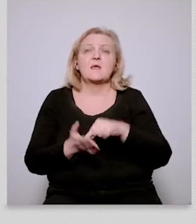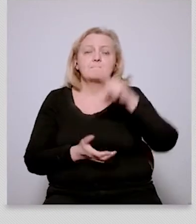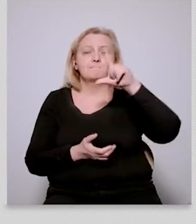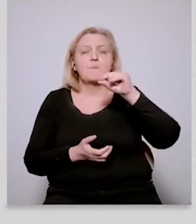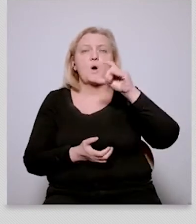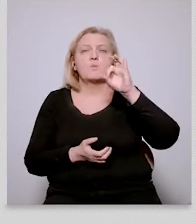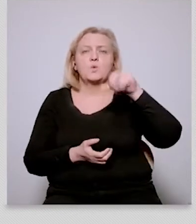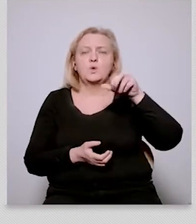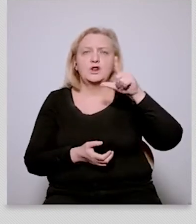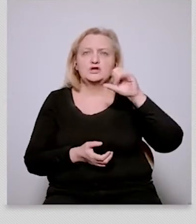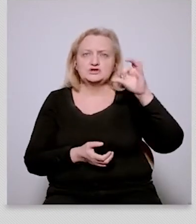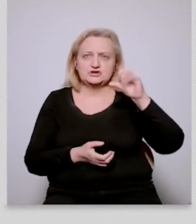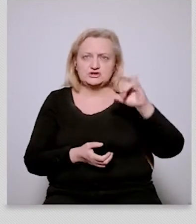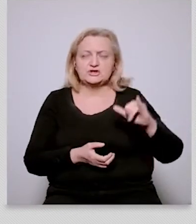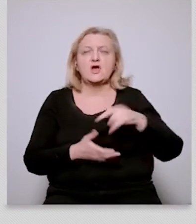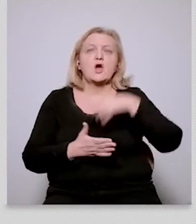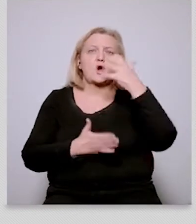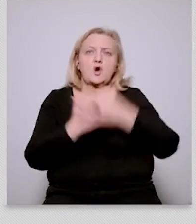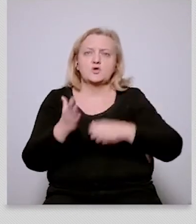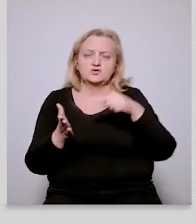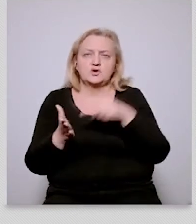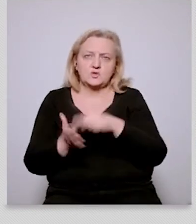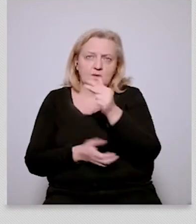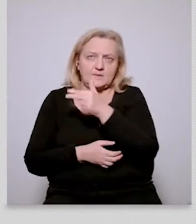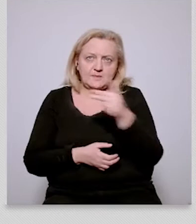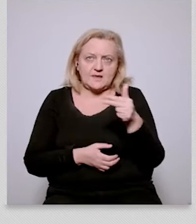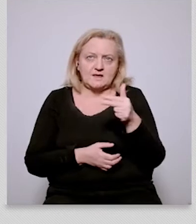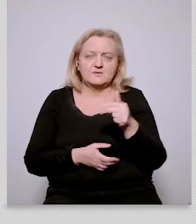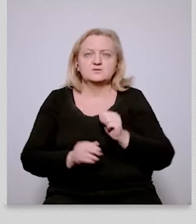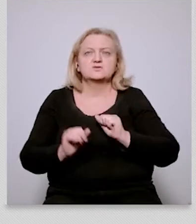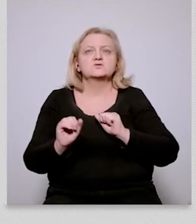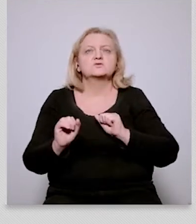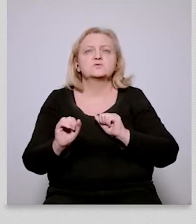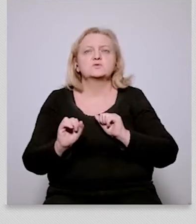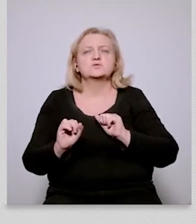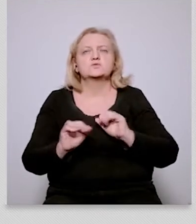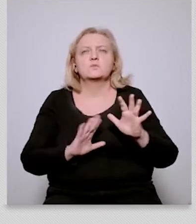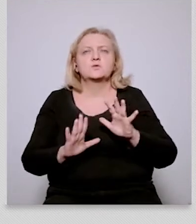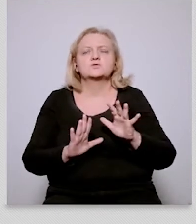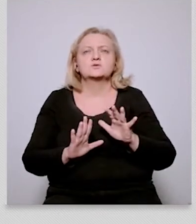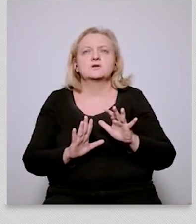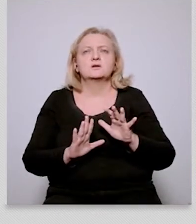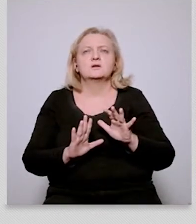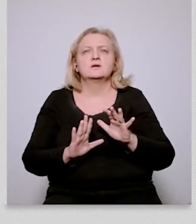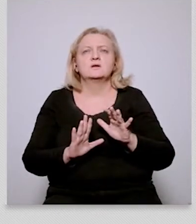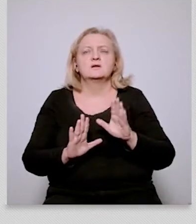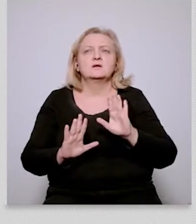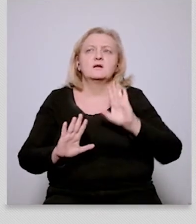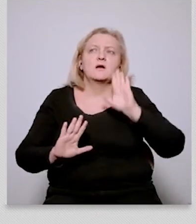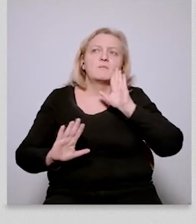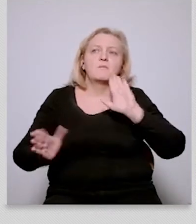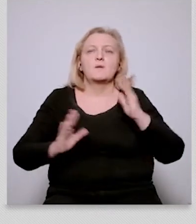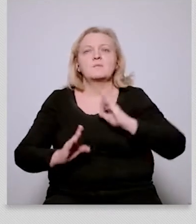wykorzystują tę kwestię w sposób przypominający karate, czyli